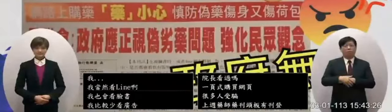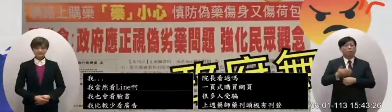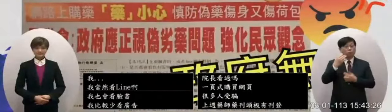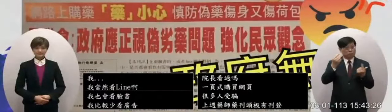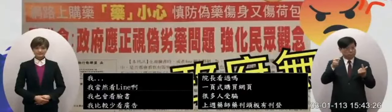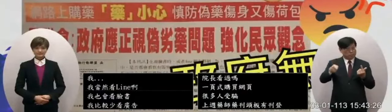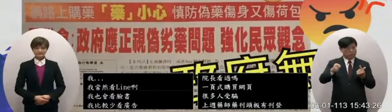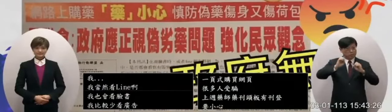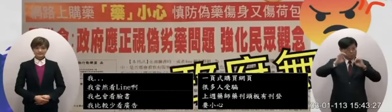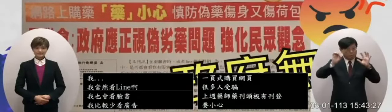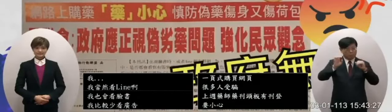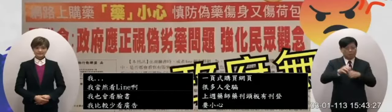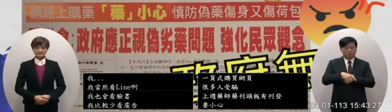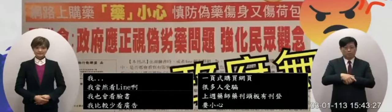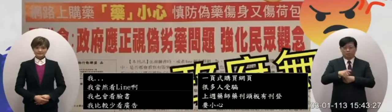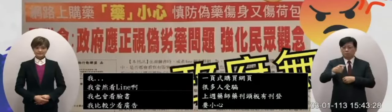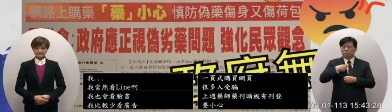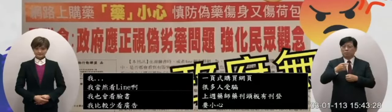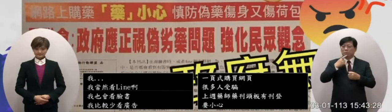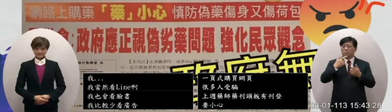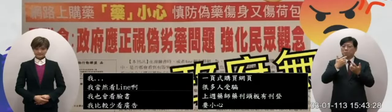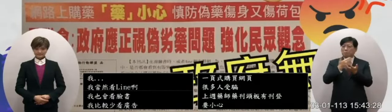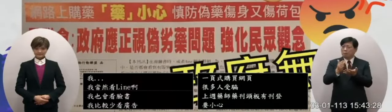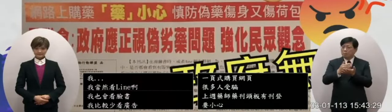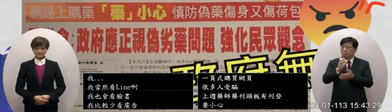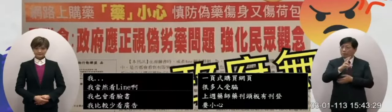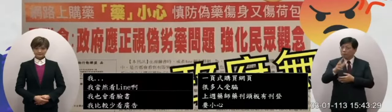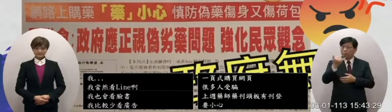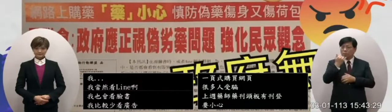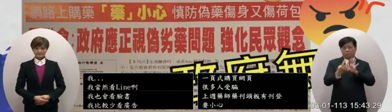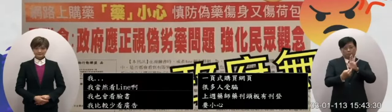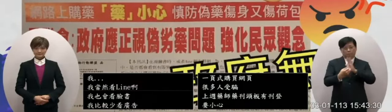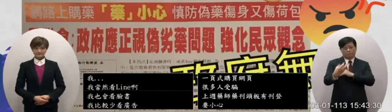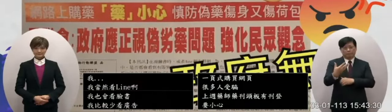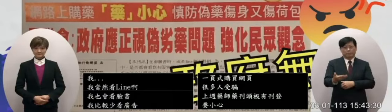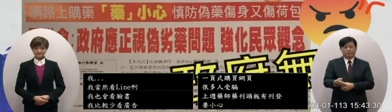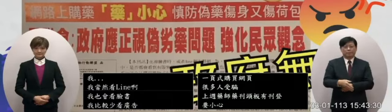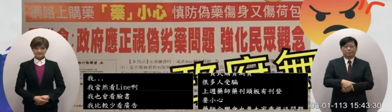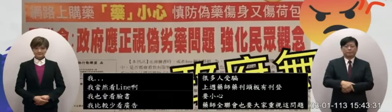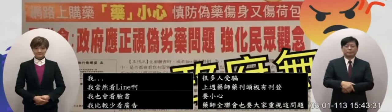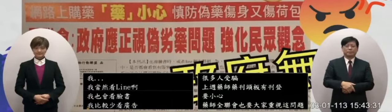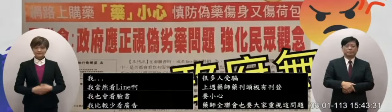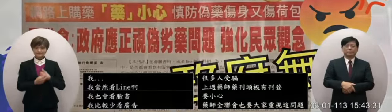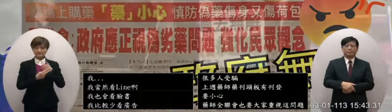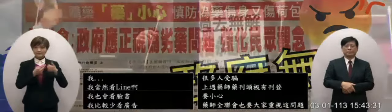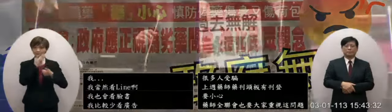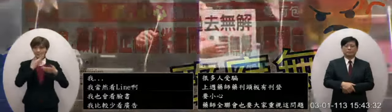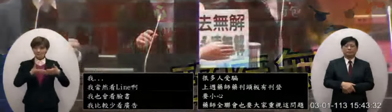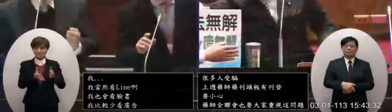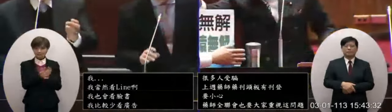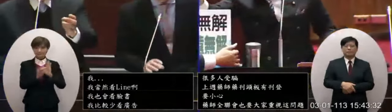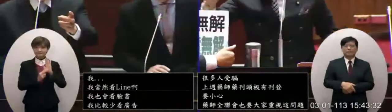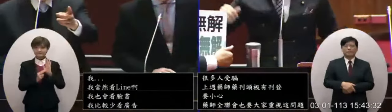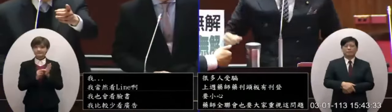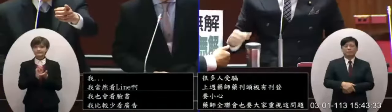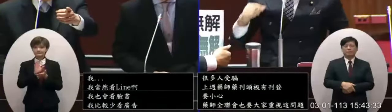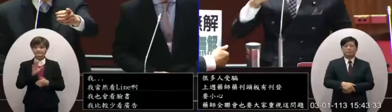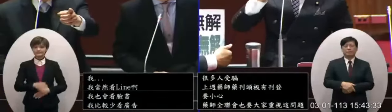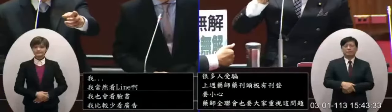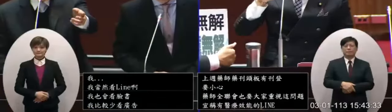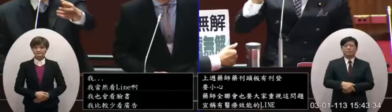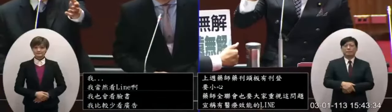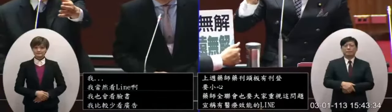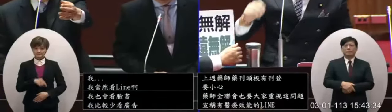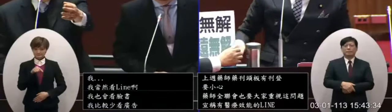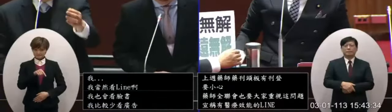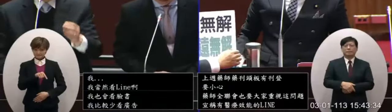该类广告的处理方式，可以说一下吗？ 好，来，我请卫福部来解释。 这基本上 这样就可以